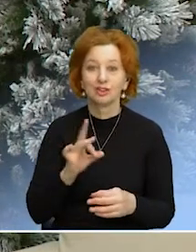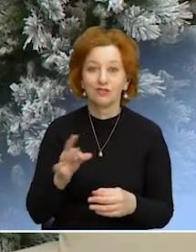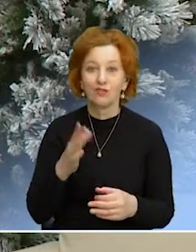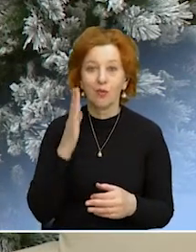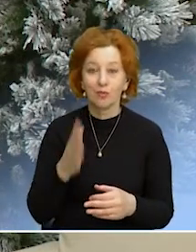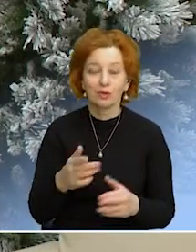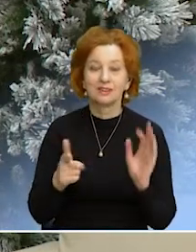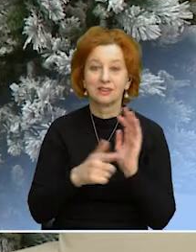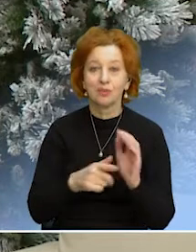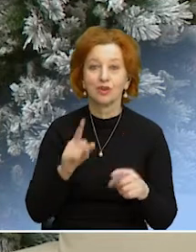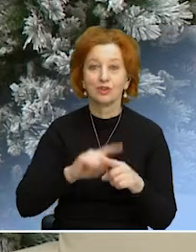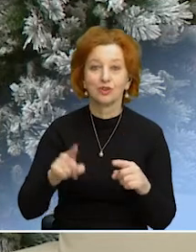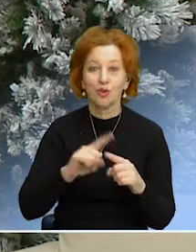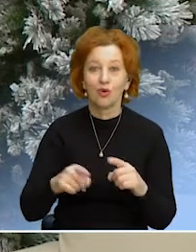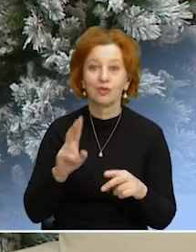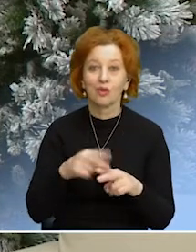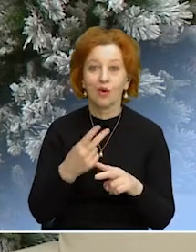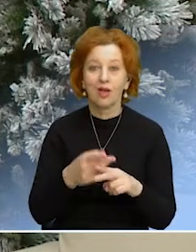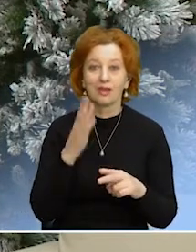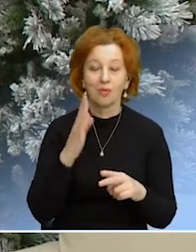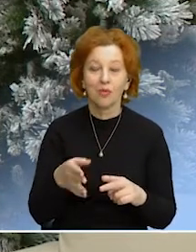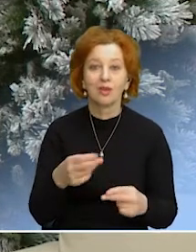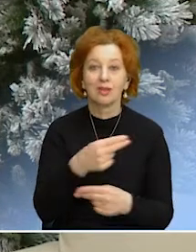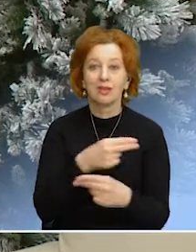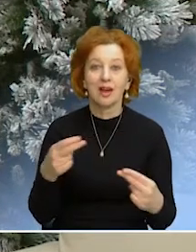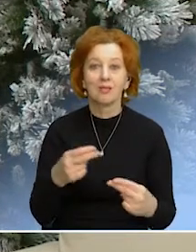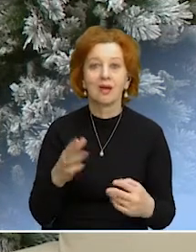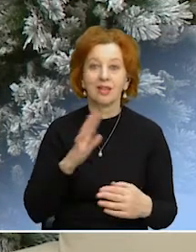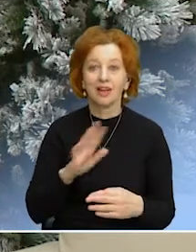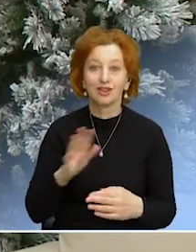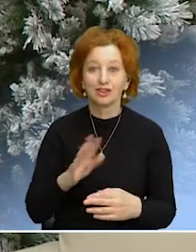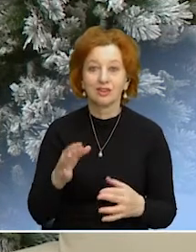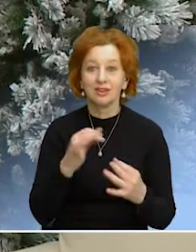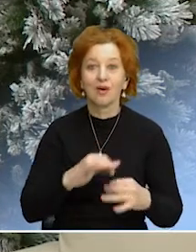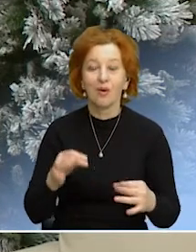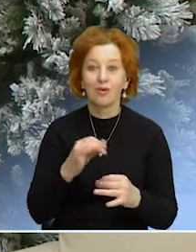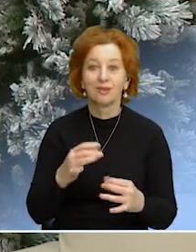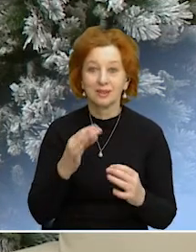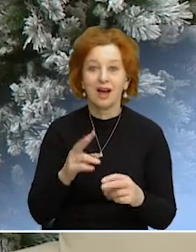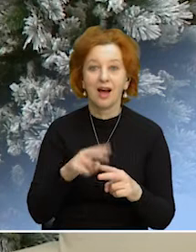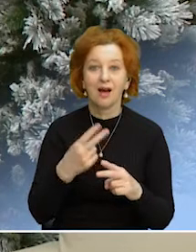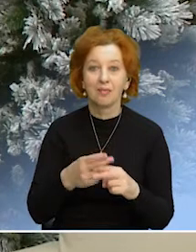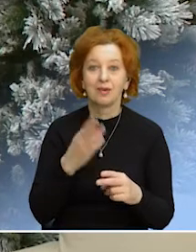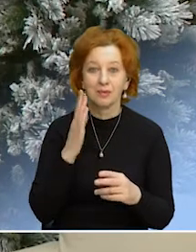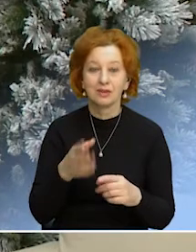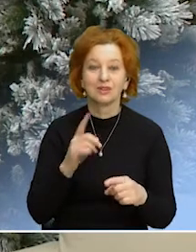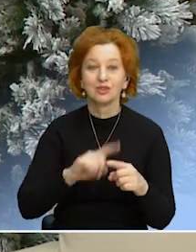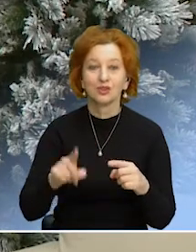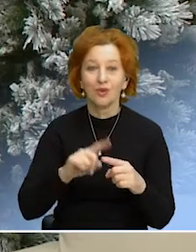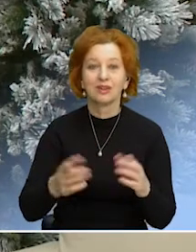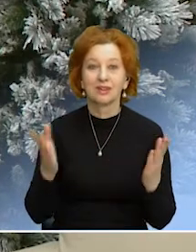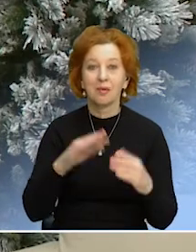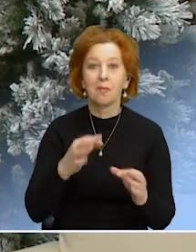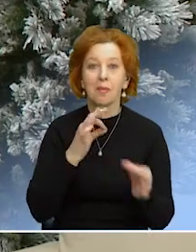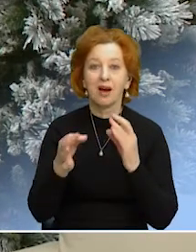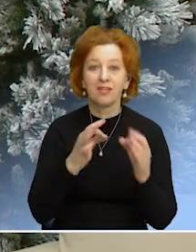обсуждать Рождество, которое 7 января, да, уже совсем скоро эта дата, но нет, тема будет необычная. Будем говорить о молодости. Да, об этом будем